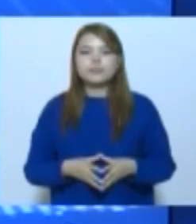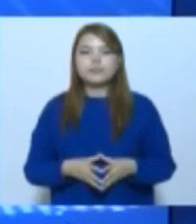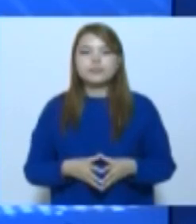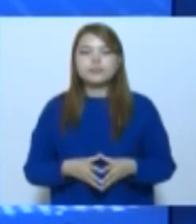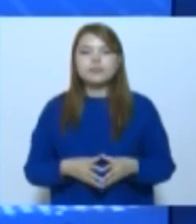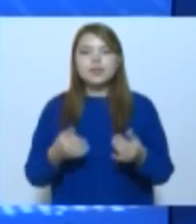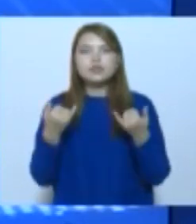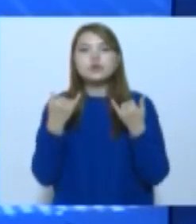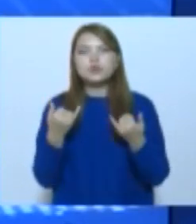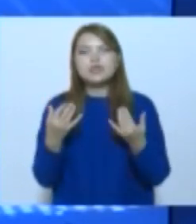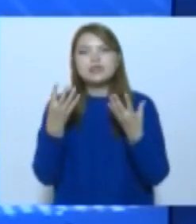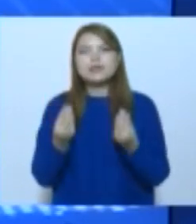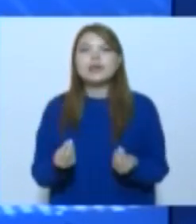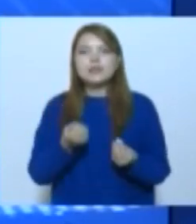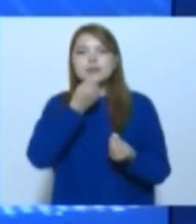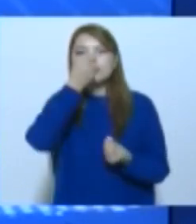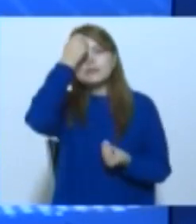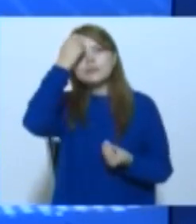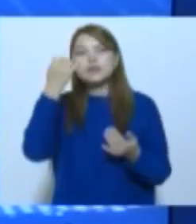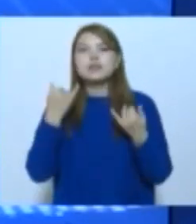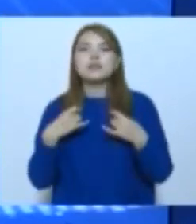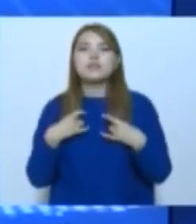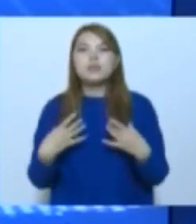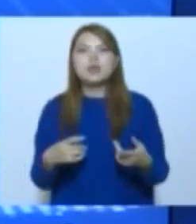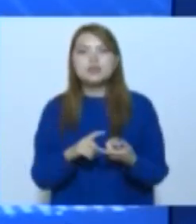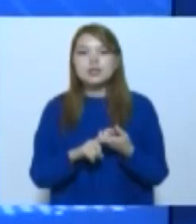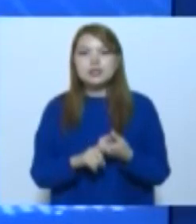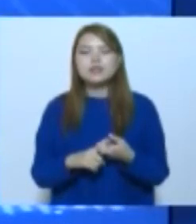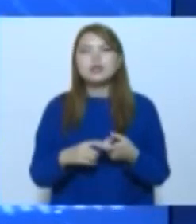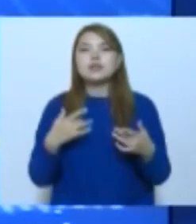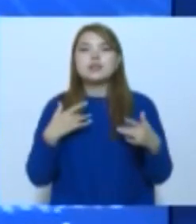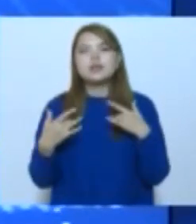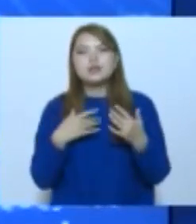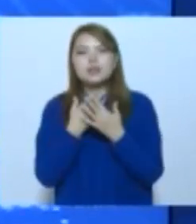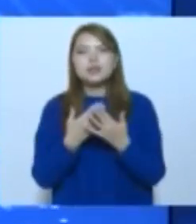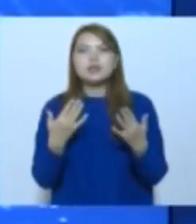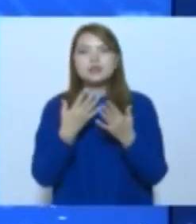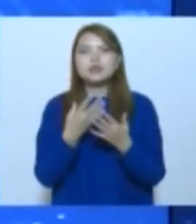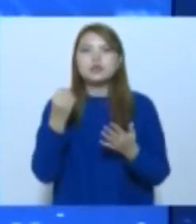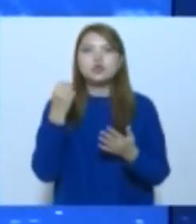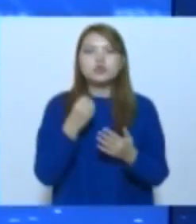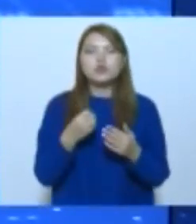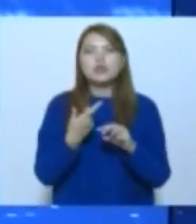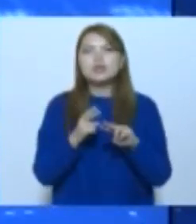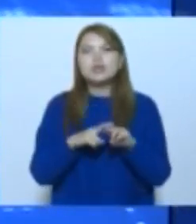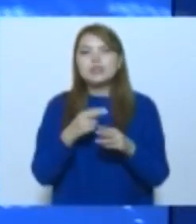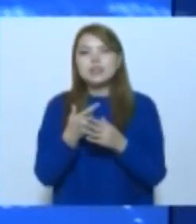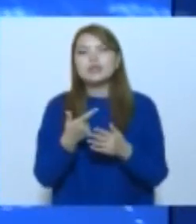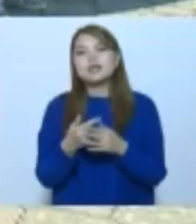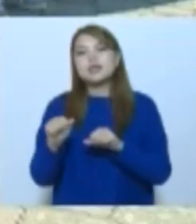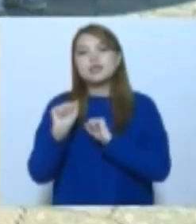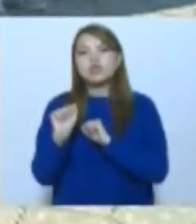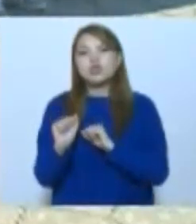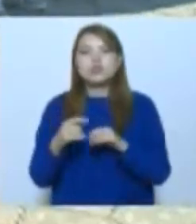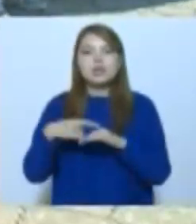Сегодня в День благодарности сотрудники гражданской обороны провели масштабное мероприятие. Ведь сегодня также отмечается День гражданской обороны Республики